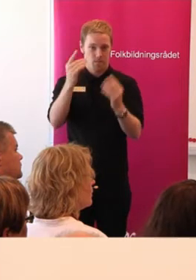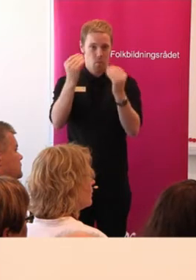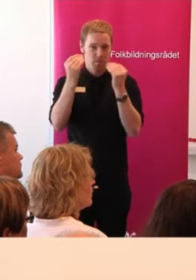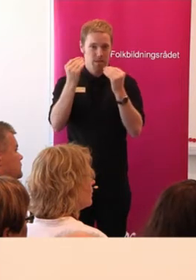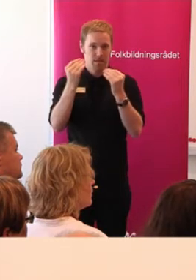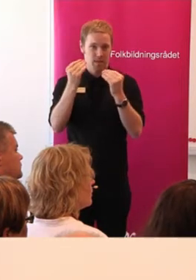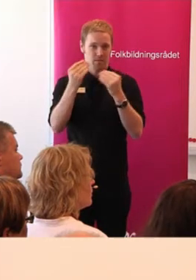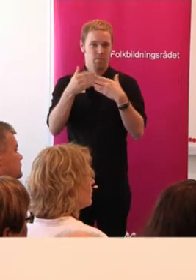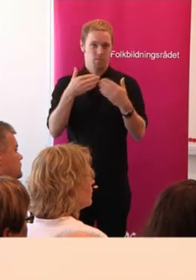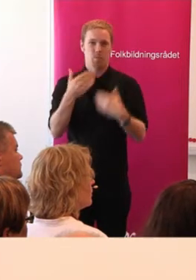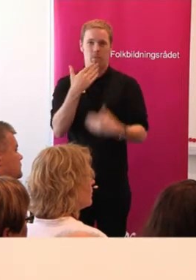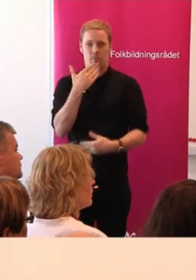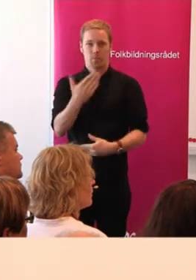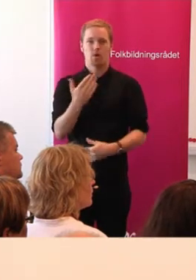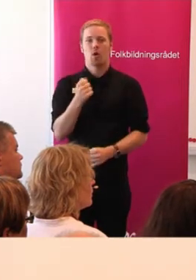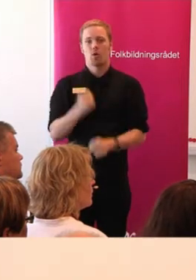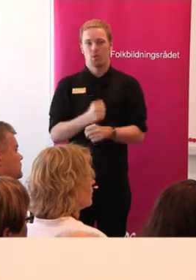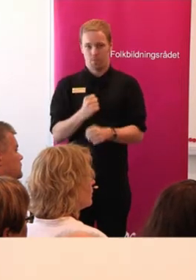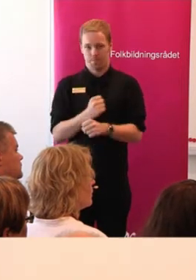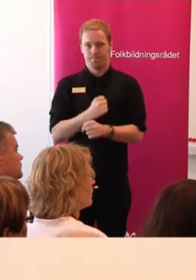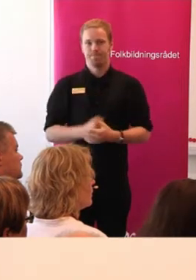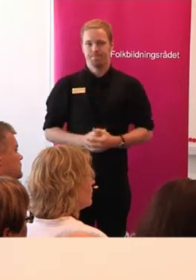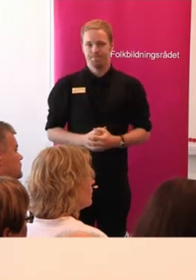väldigt gott jobb. Så.